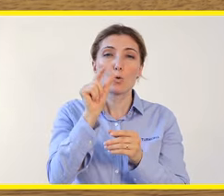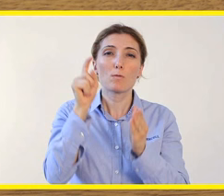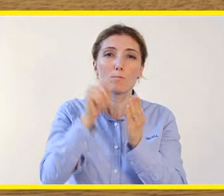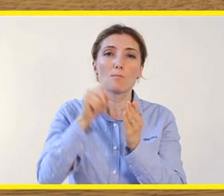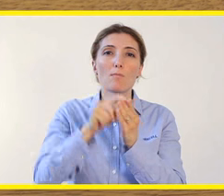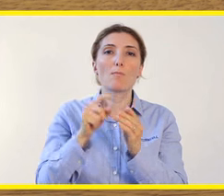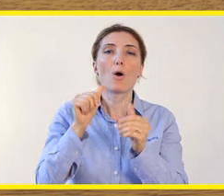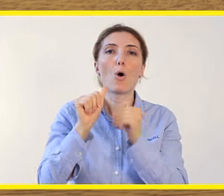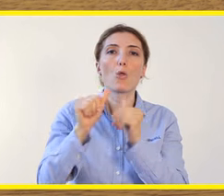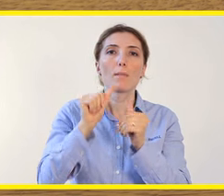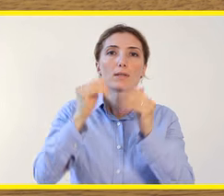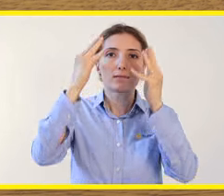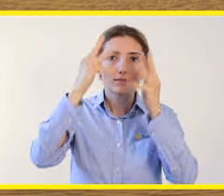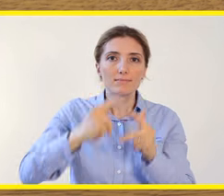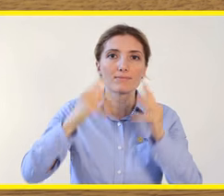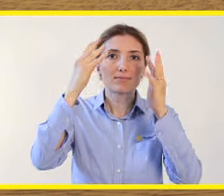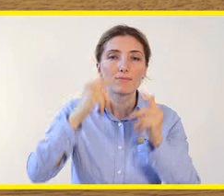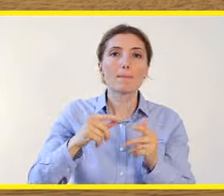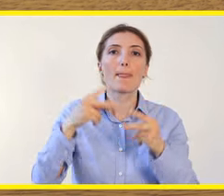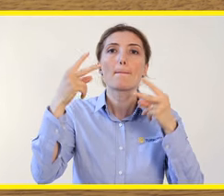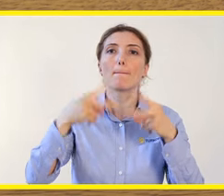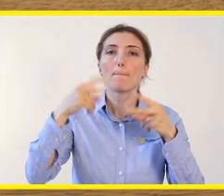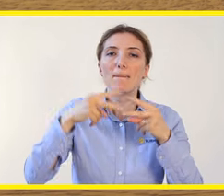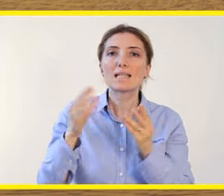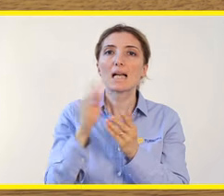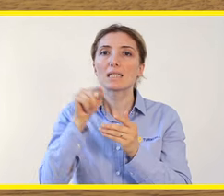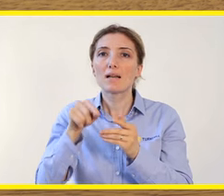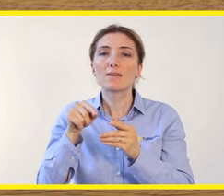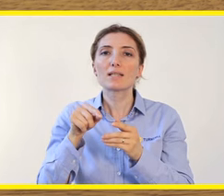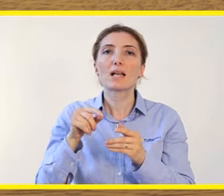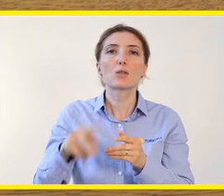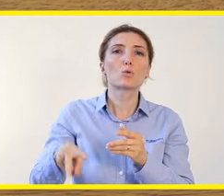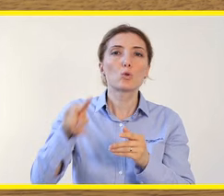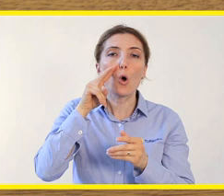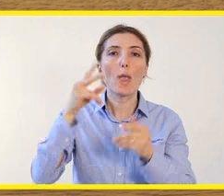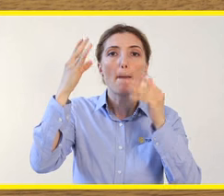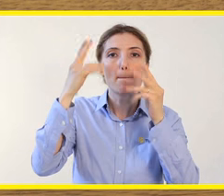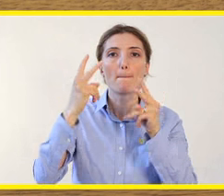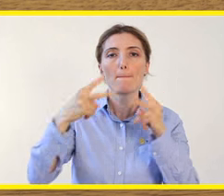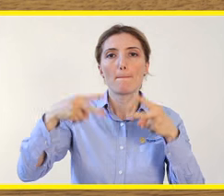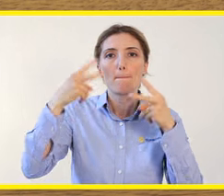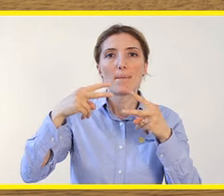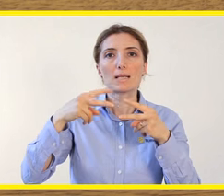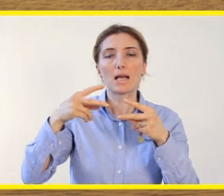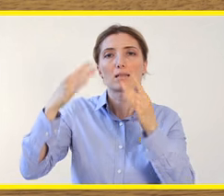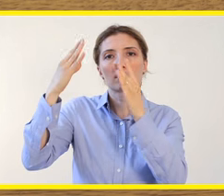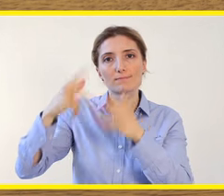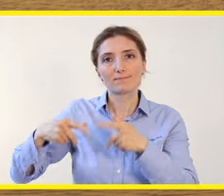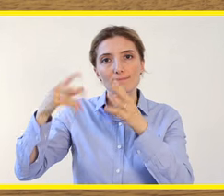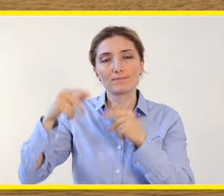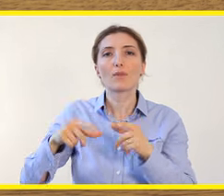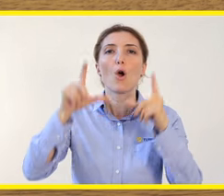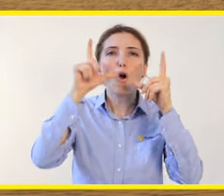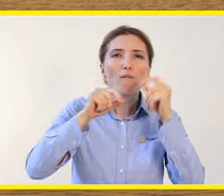Uygulamalar kartında en çok kullandığınız uygulamalar otomatik sıralanmış olarak bulunur. Mesajlar kartında ise son